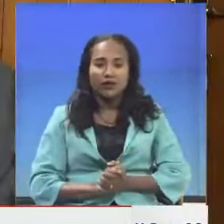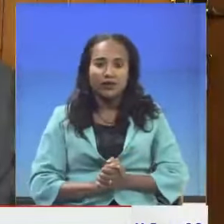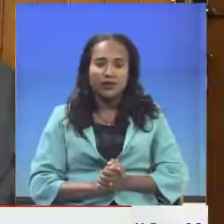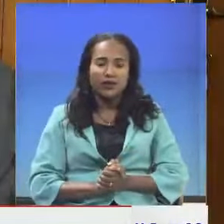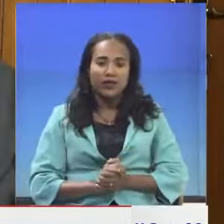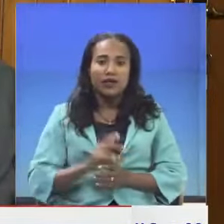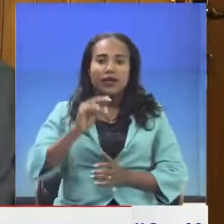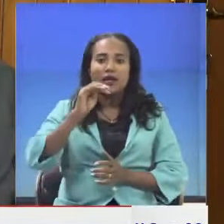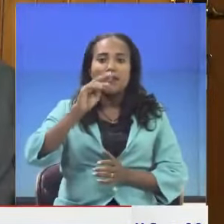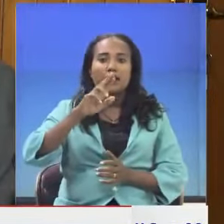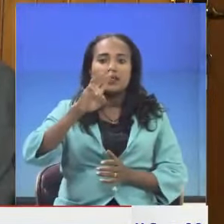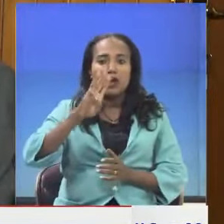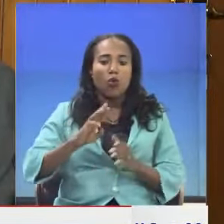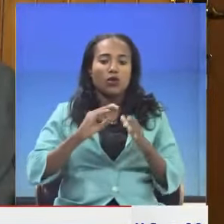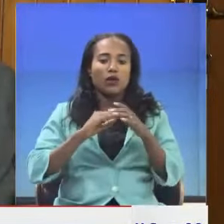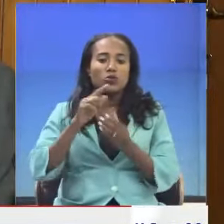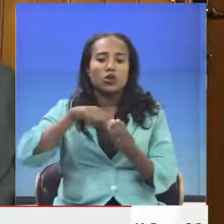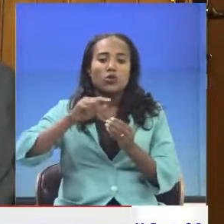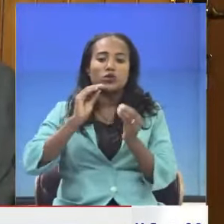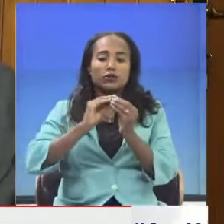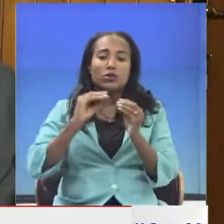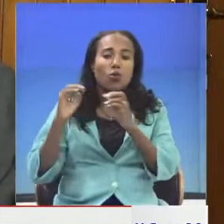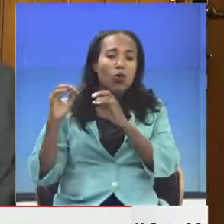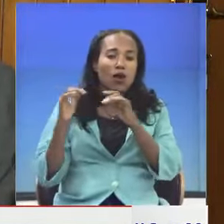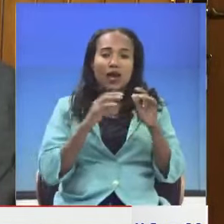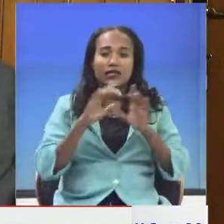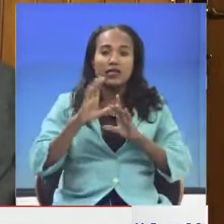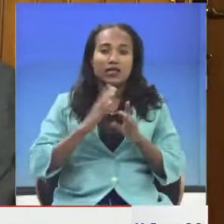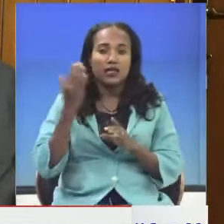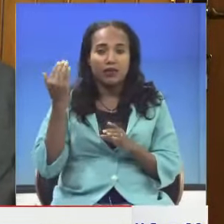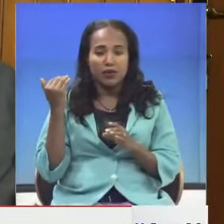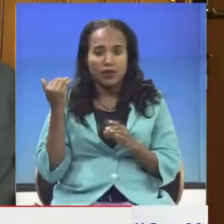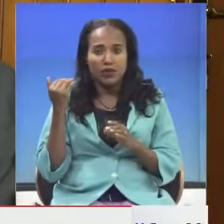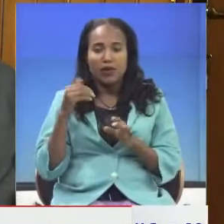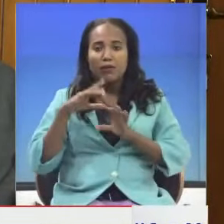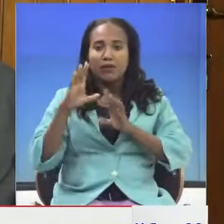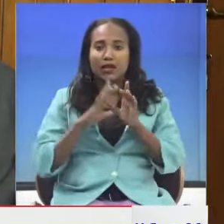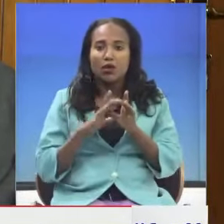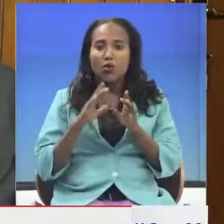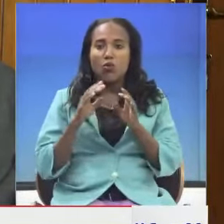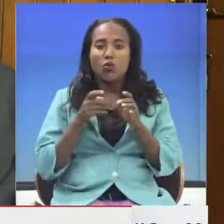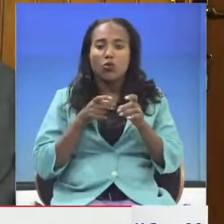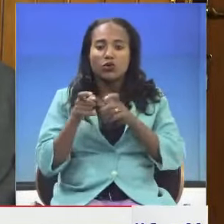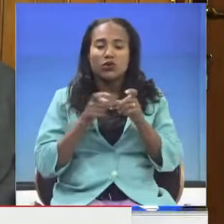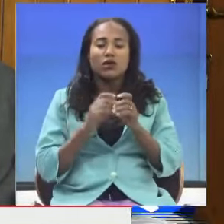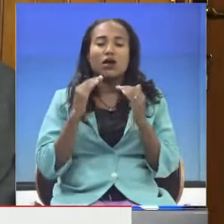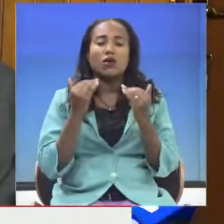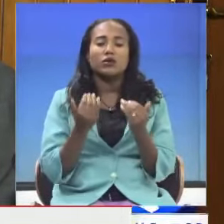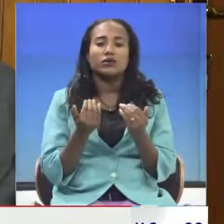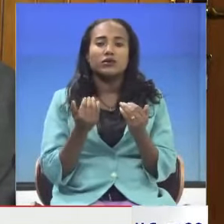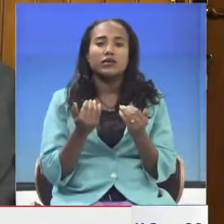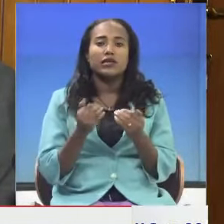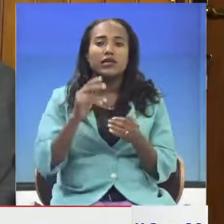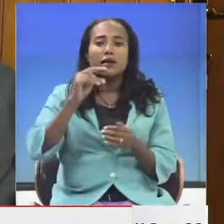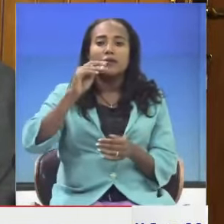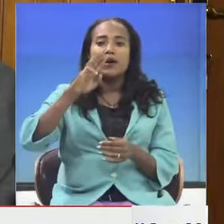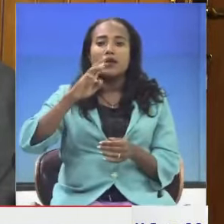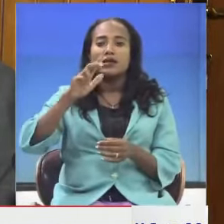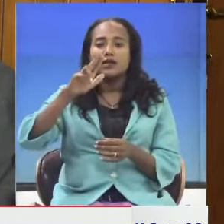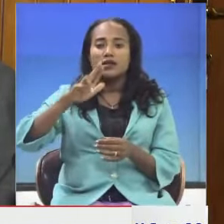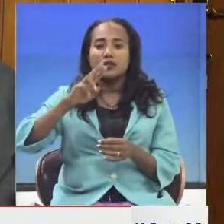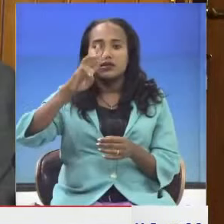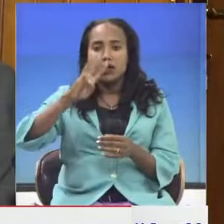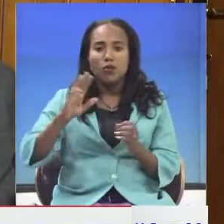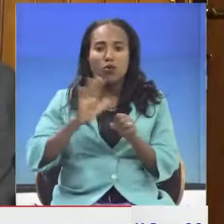ብሏል። ከመርሳም ወጣ ብሎ ዙሪያው ላይ ጭምር ውጊያ ሲደረግ ነው የነበረው። በተደረገው ኦፕሬሽን አሁን የመርሳን ሙሉ